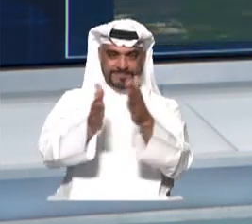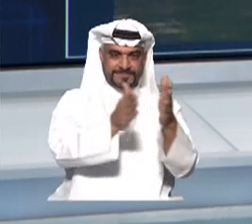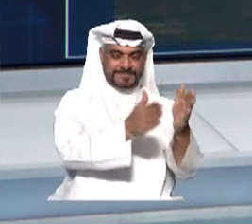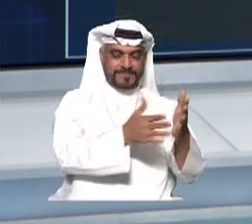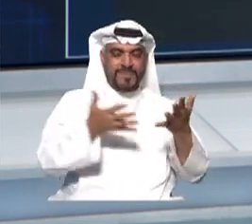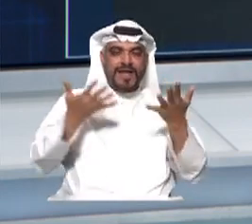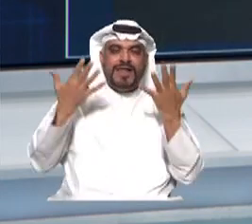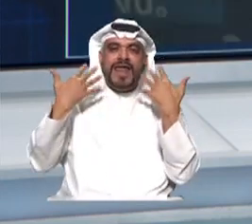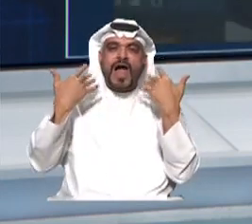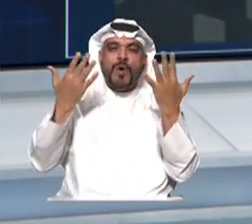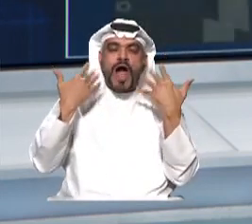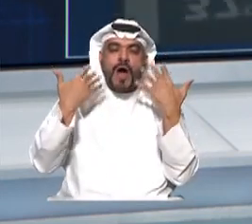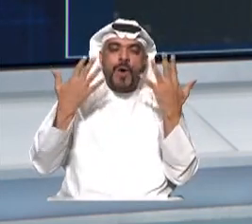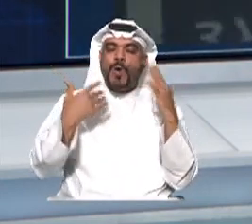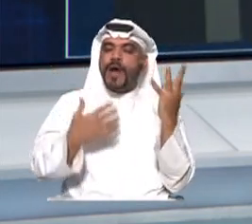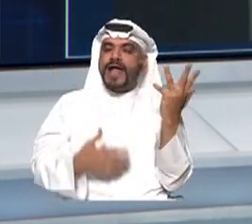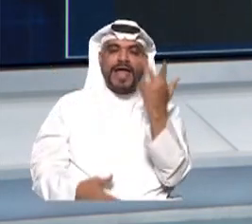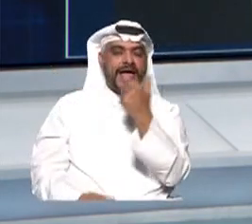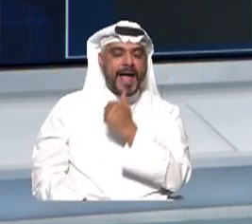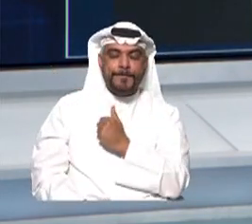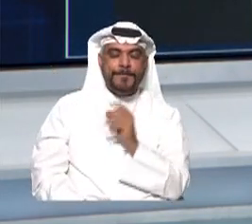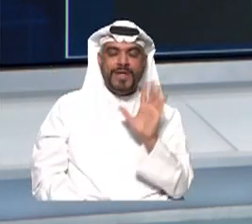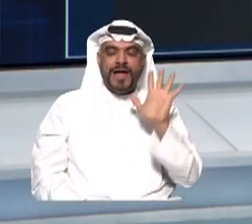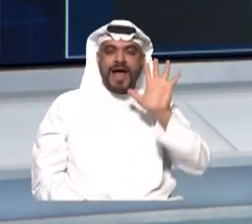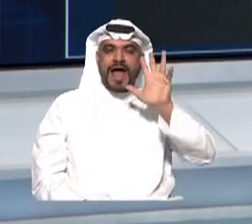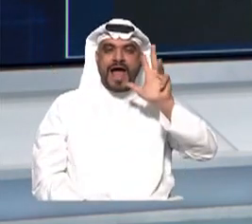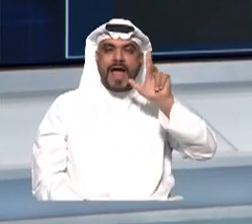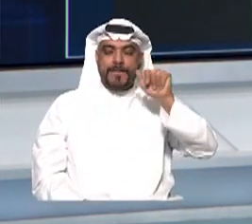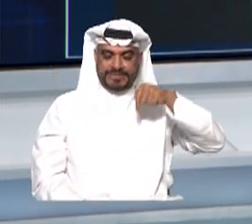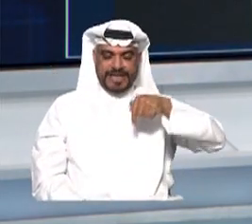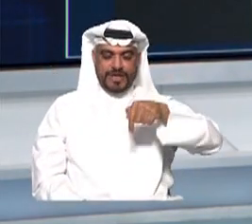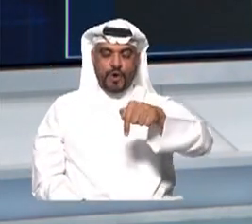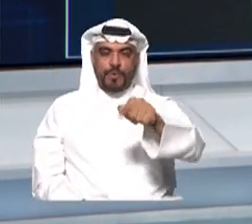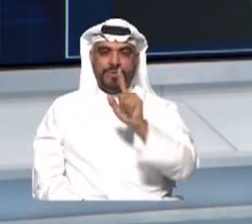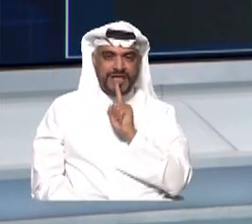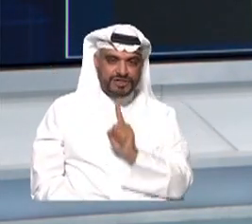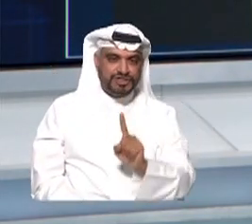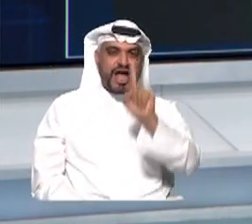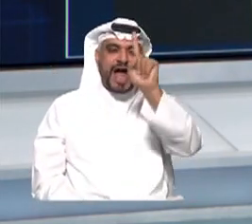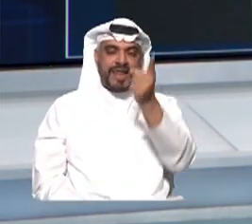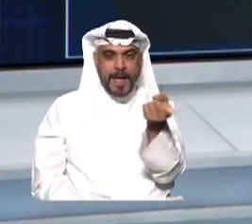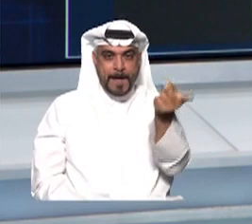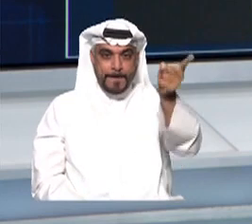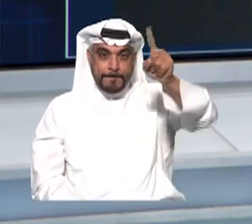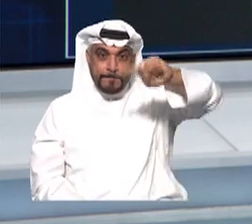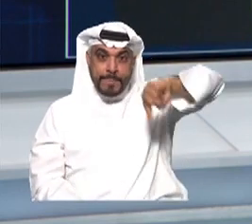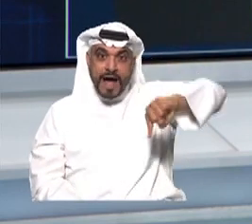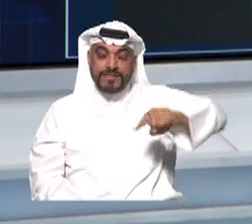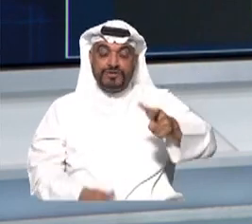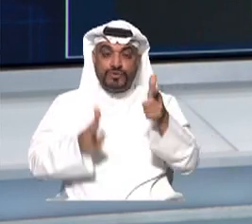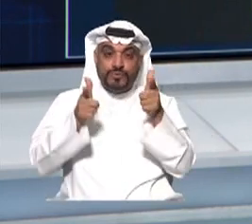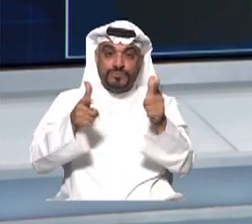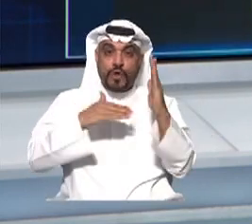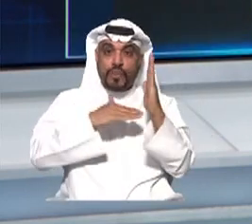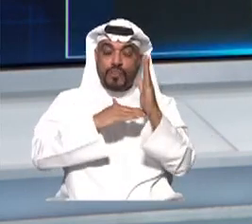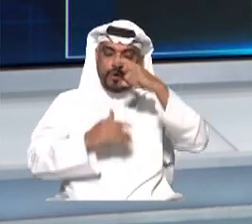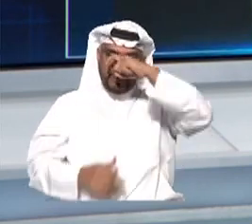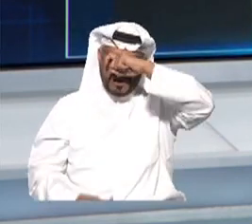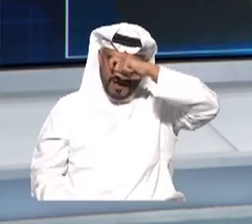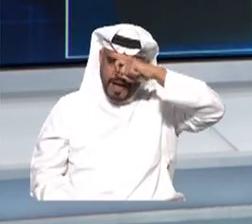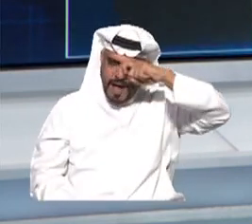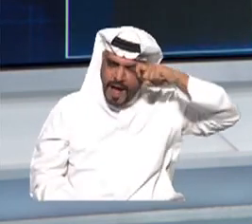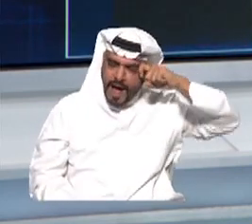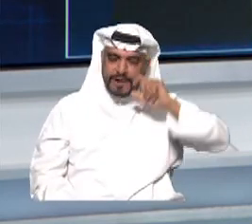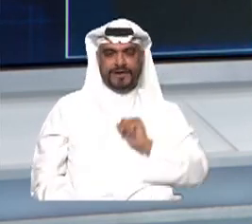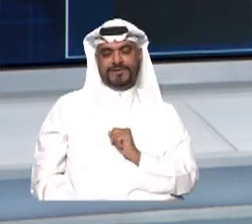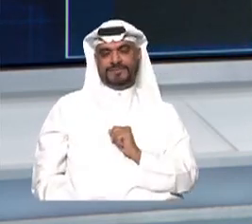6:23. الطقس المتوقع في مدينة الكويت خلال 5 أيام القادمة إن شاء الله لمساء الغد أجواء حارة خلال فترة النهار، ولكن راح تكون